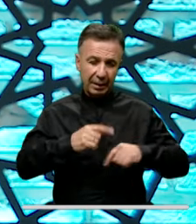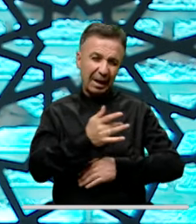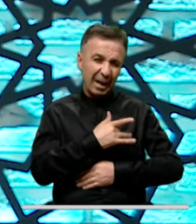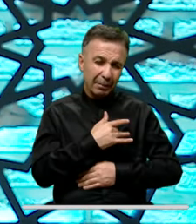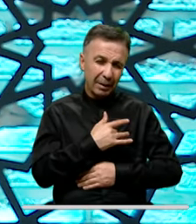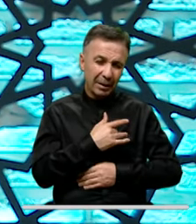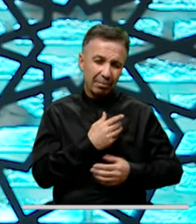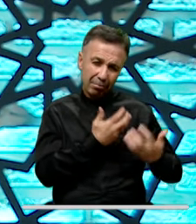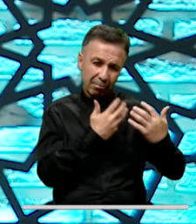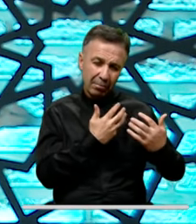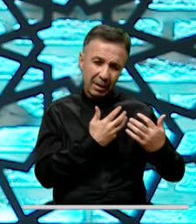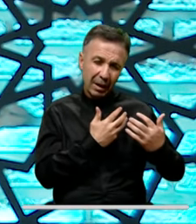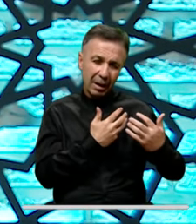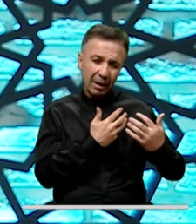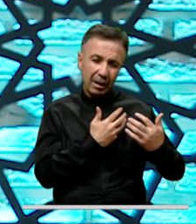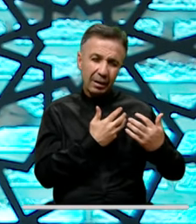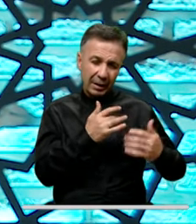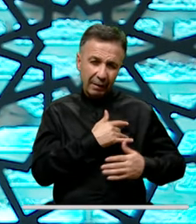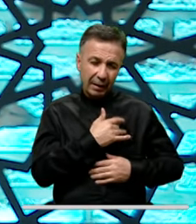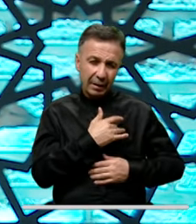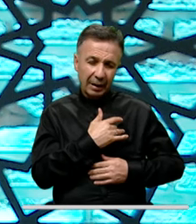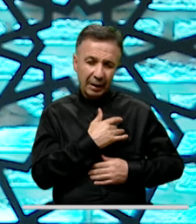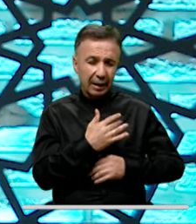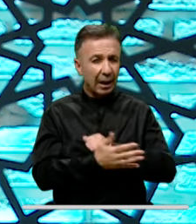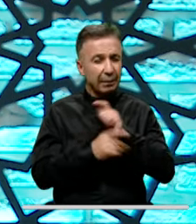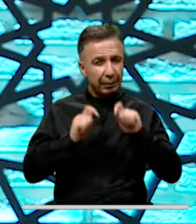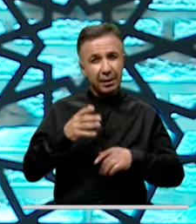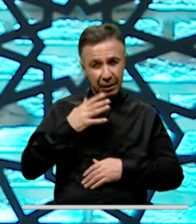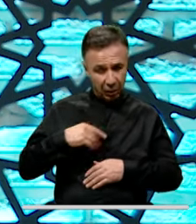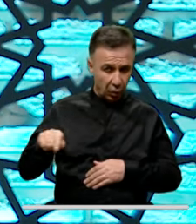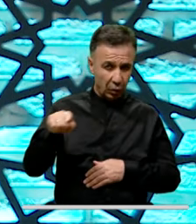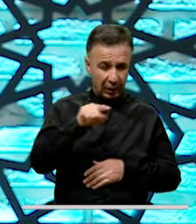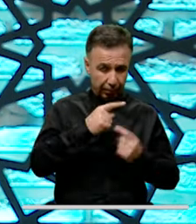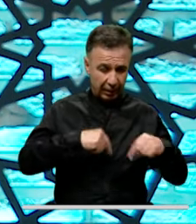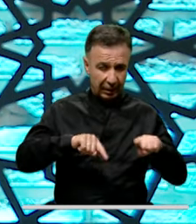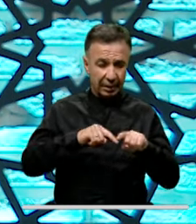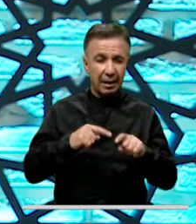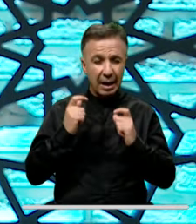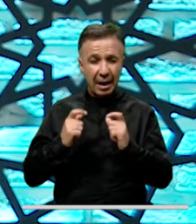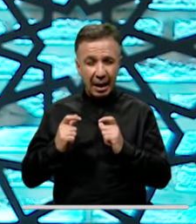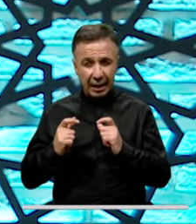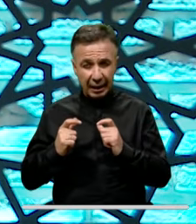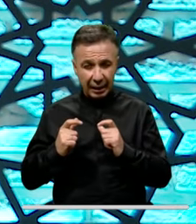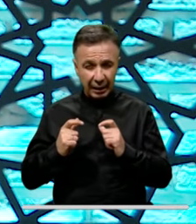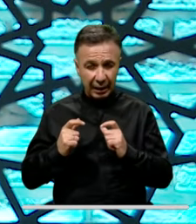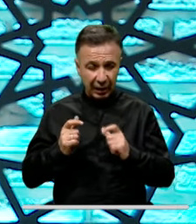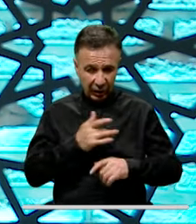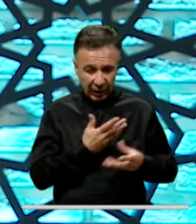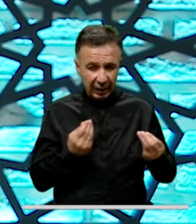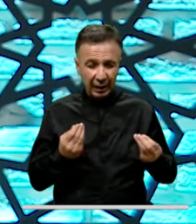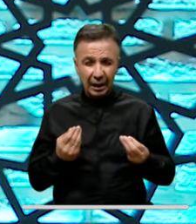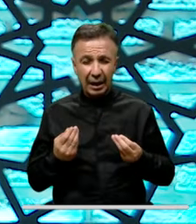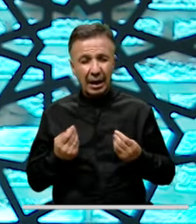bize rahmetiyle, merhametiyle, şefkatiyle muamele etmesini istiyorsak, yerdekilere biz de merhamet